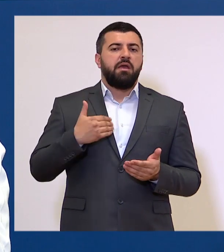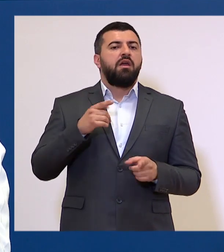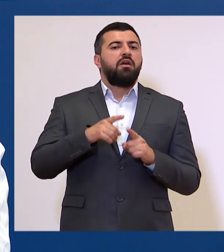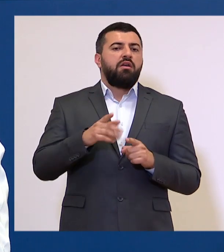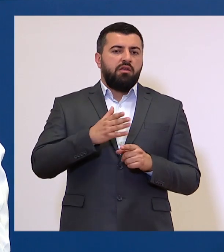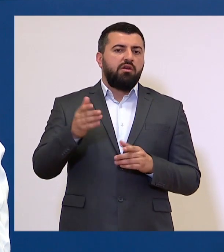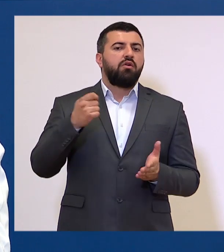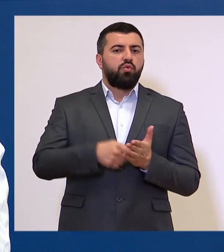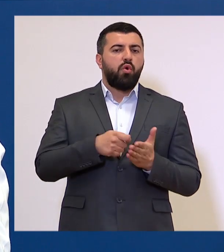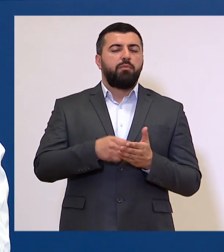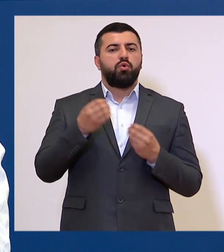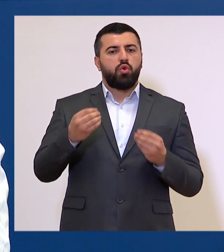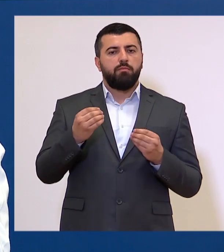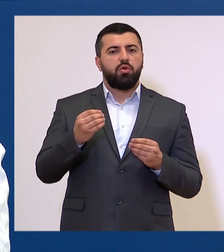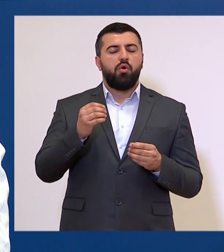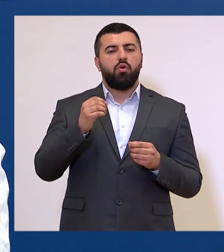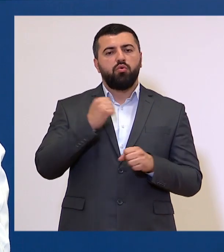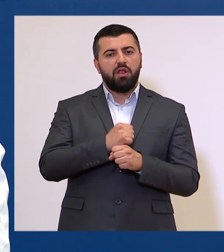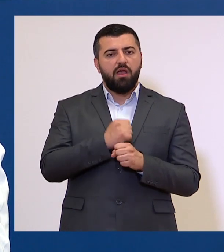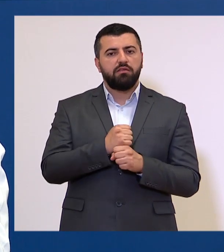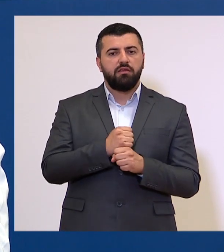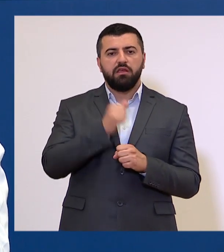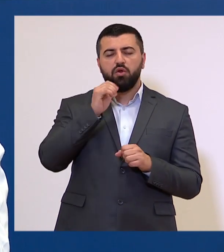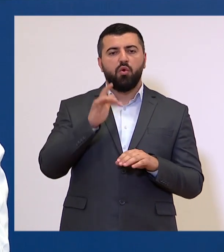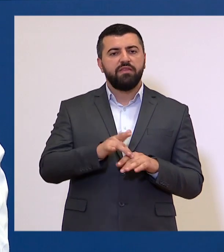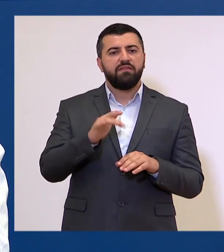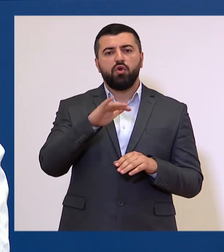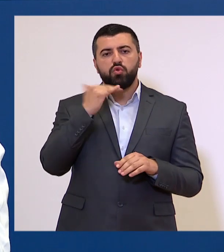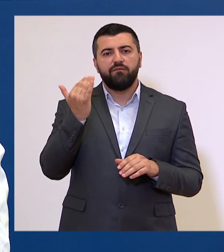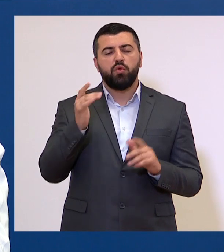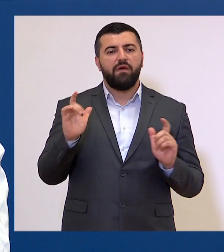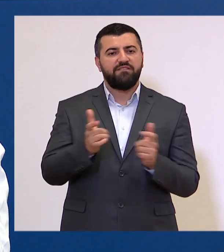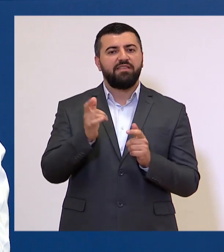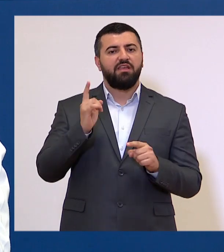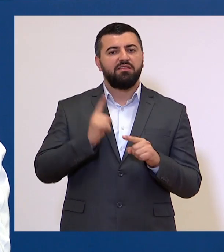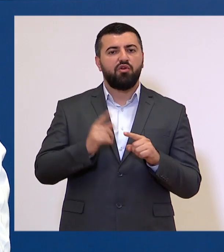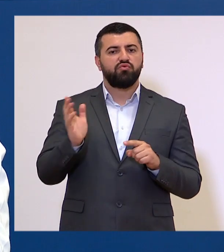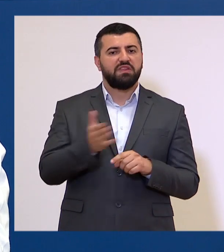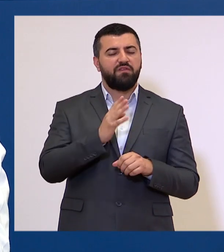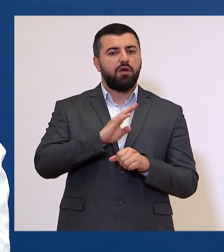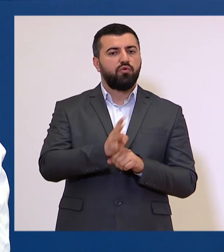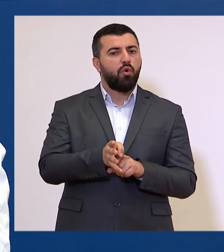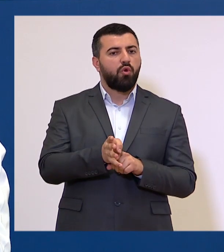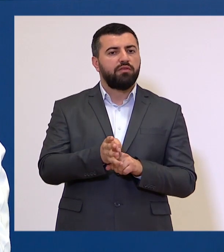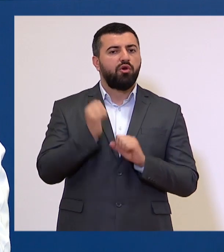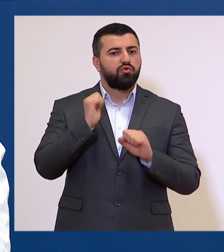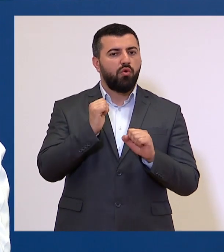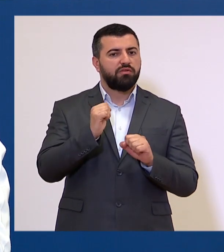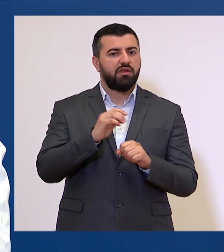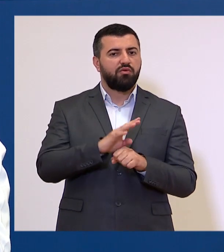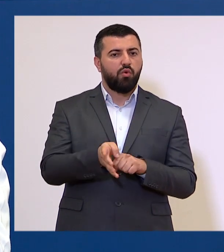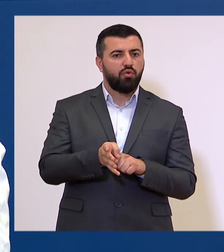takve testove koji su dobri, senzitivni i osjetljivi dovoljno da otkriju svaku osobu koja nosi